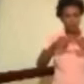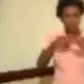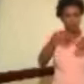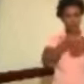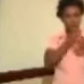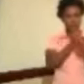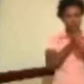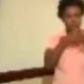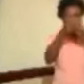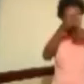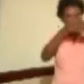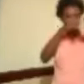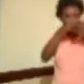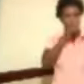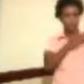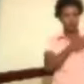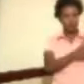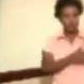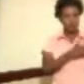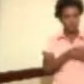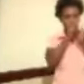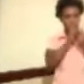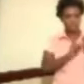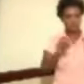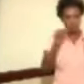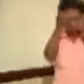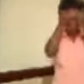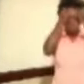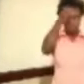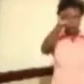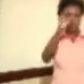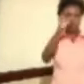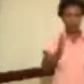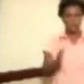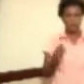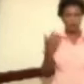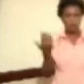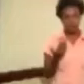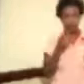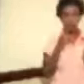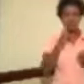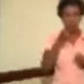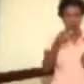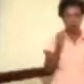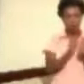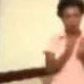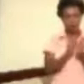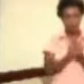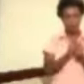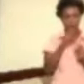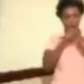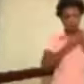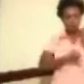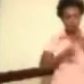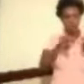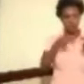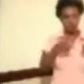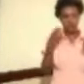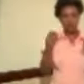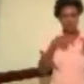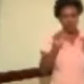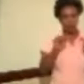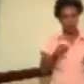candidat a pris 3 minutes pour répondre à question, pendant que journaliste a pris 1 minute pour poser question. Et chaque monde a gagné un droit de réponse